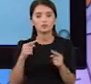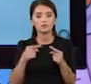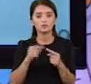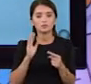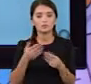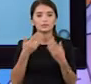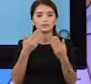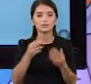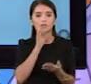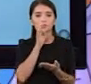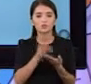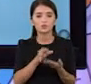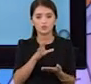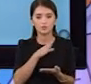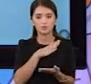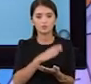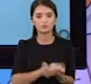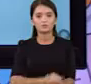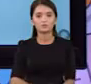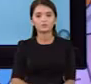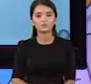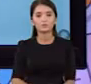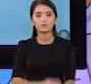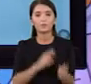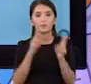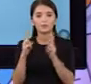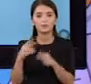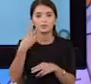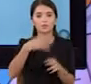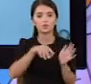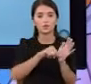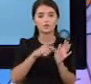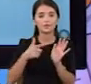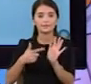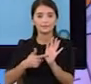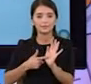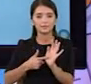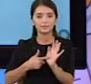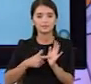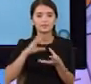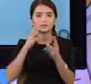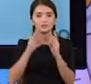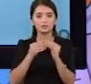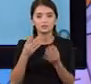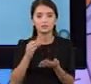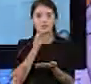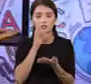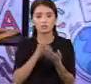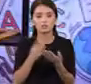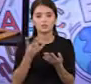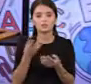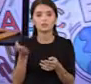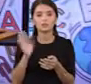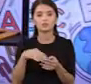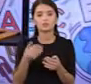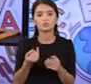teng. Sizda ham shu javob bo'ldimi? Navbatdagi misol 46 va 7 sonlarning yig'indisini hisoblash kerak.